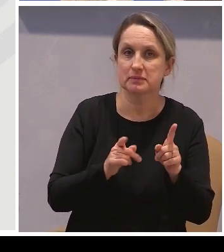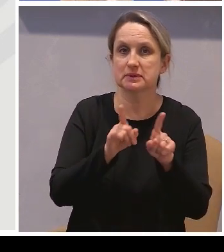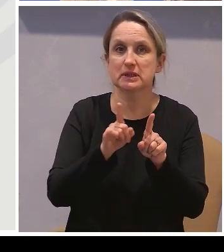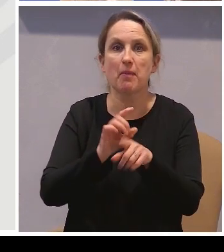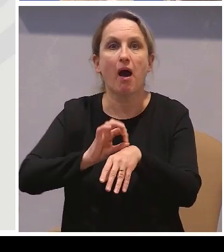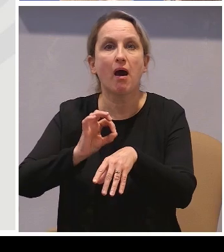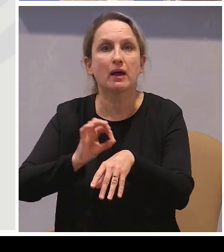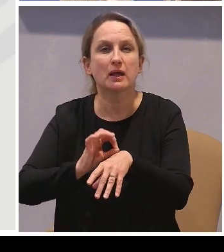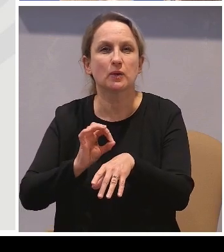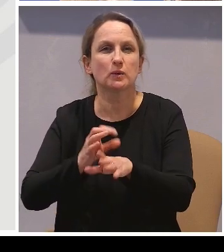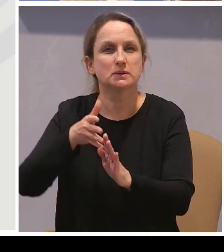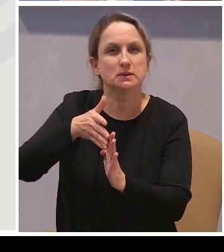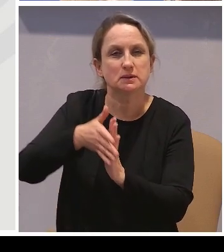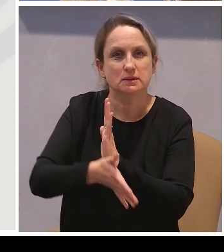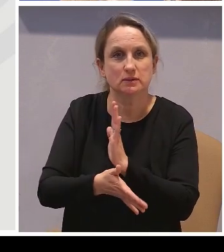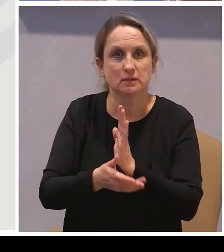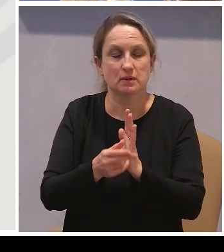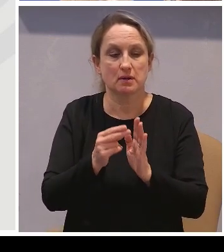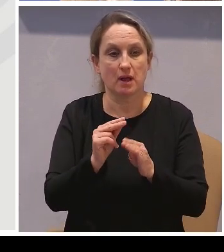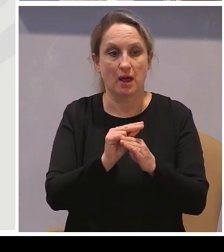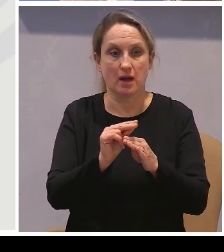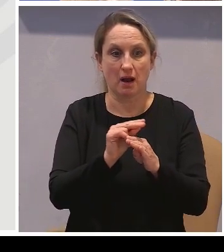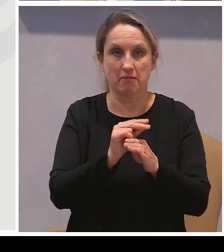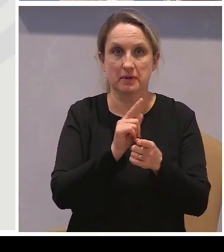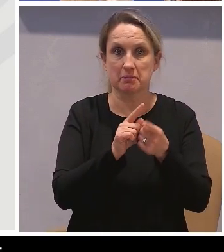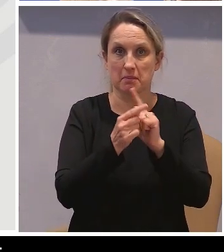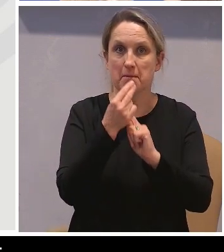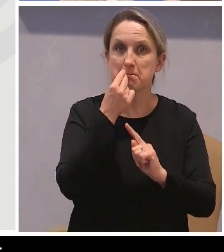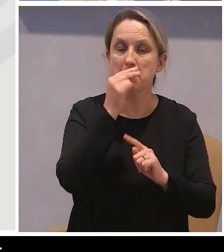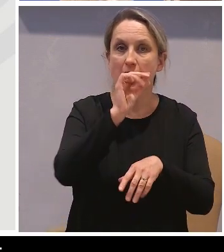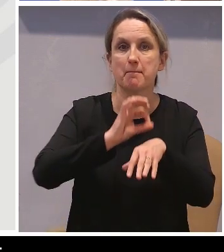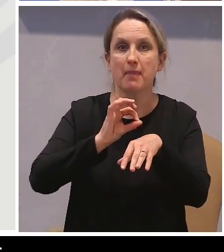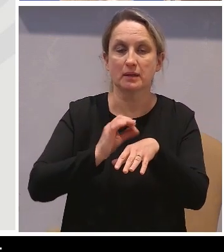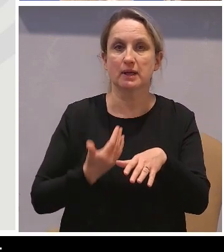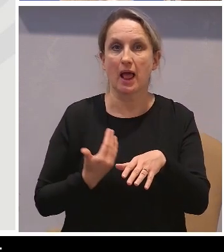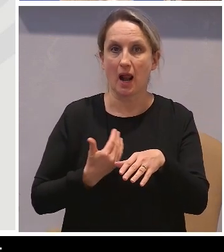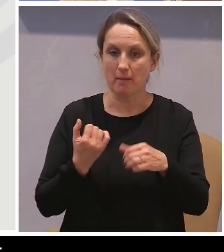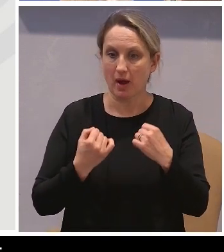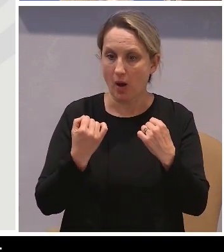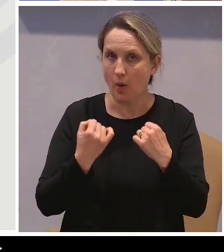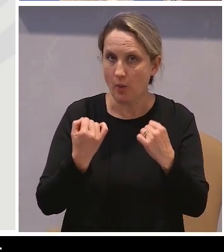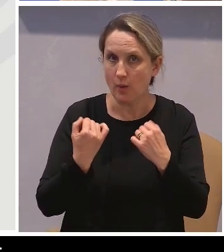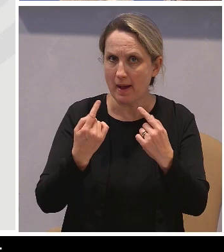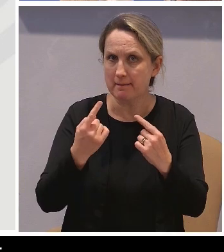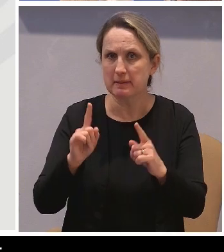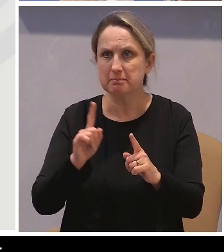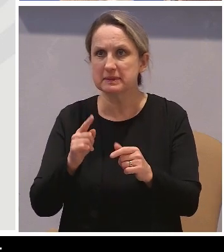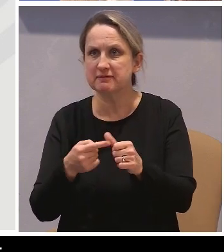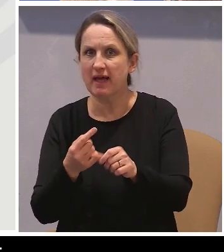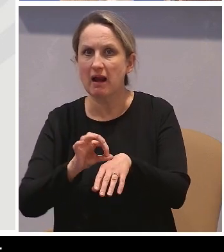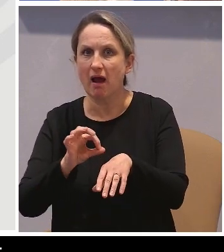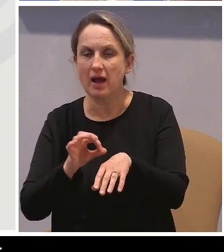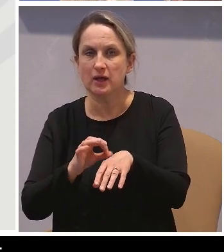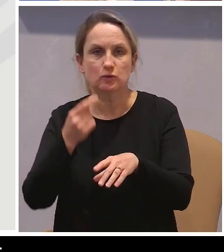me ei from tea, these kui trials, ravim not paraneb, only siis regarding patsiendid elavad medicines, kauem, but me ei only tea, mis haigustega, also mis about kaasuvad diseases. haigused nendel lastel tekivad, mis nende